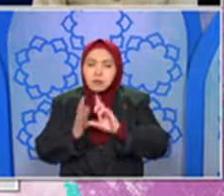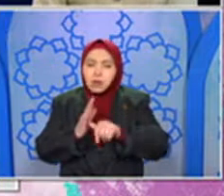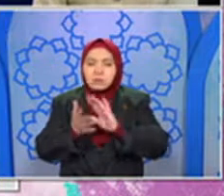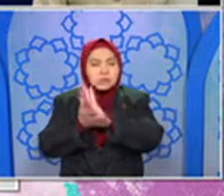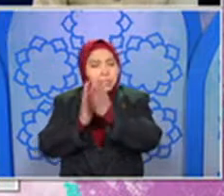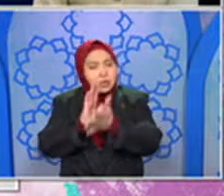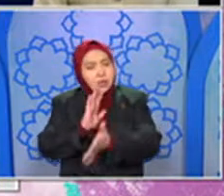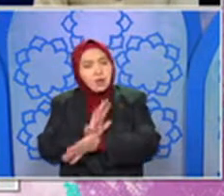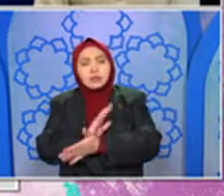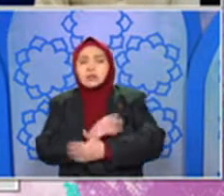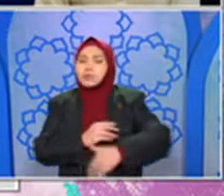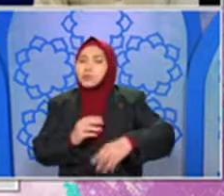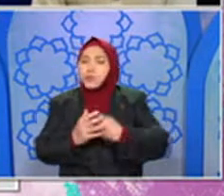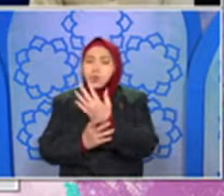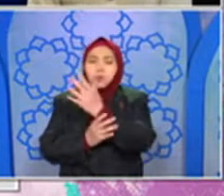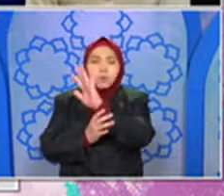فجعله غثاء